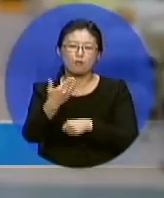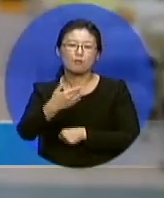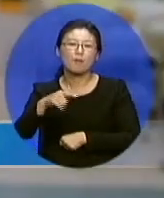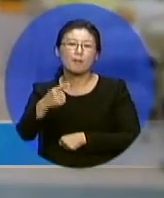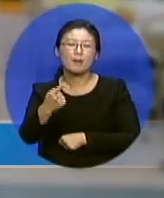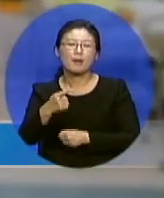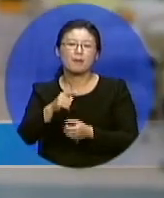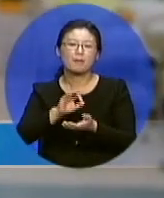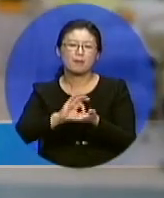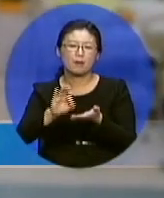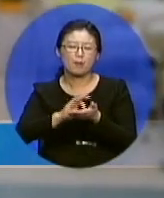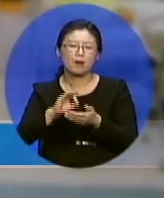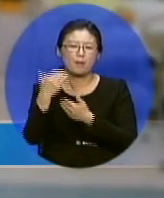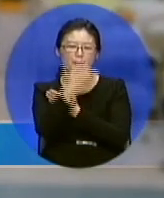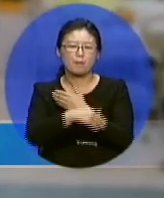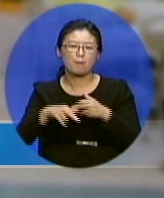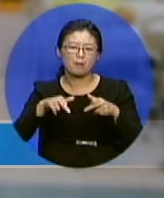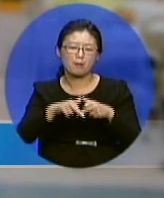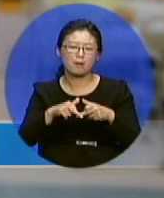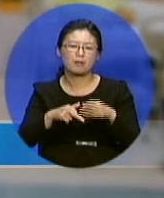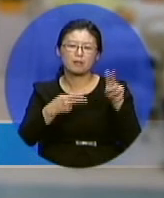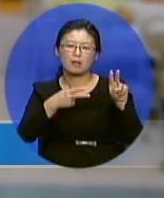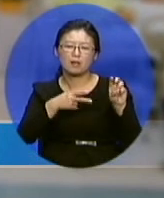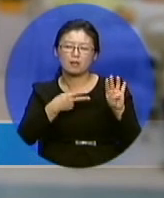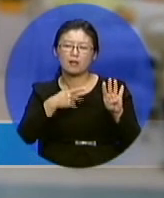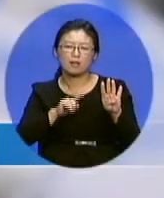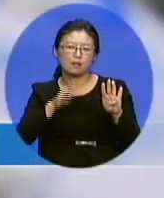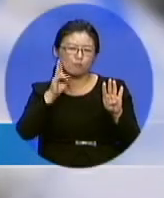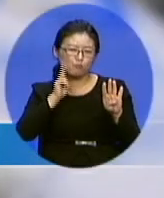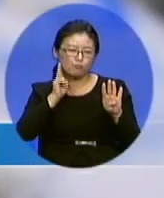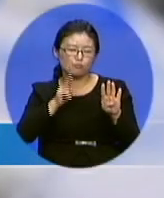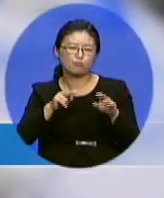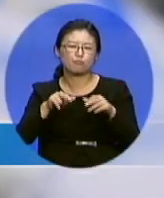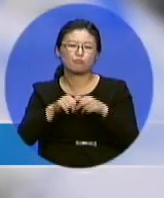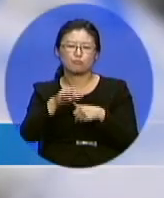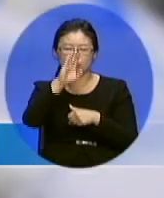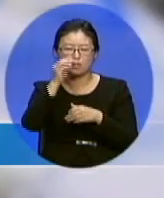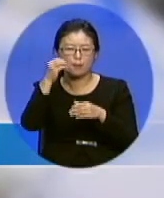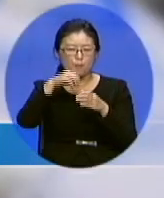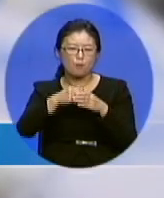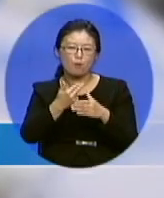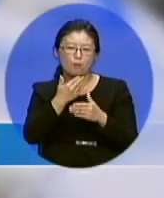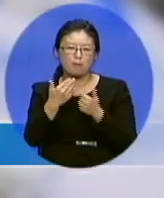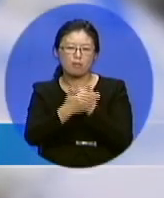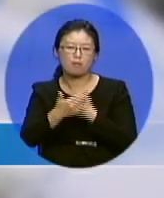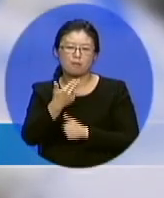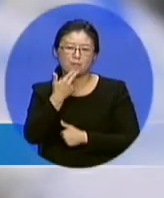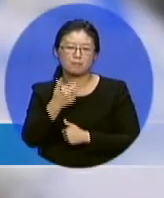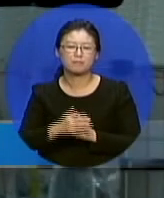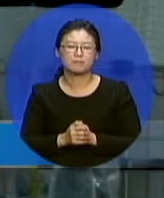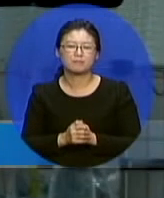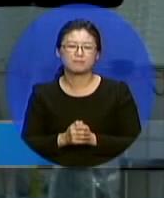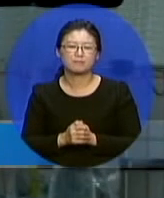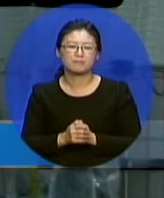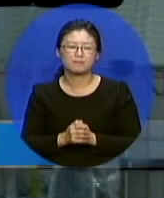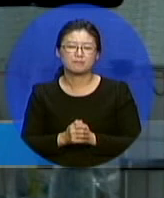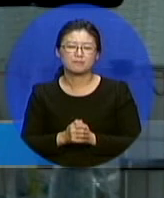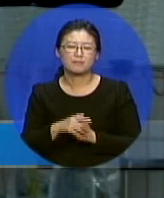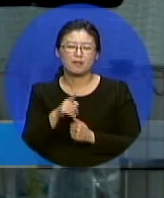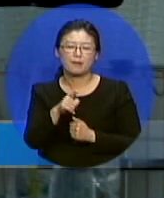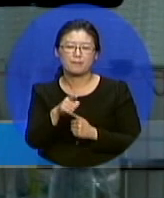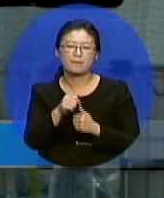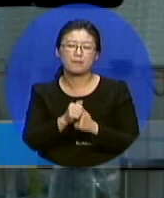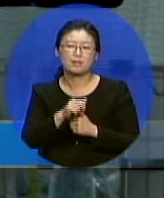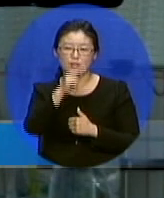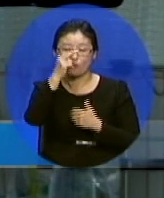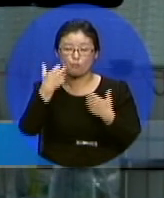드는 전신장애의 경우도 4대 중증 질환에 해당되지 않아 혜택을 받지 못하는 것으로 드러났습니다. 최 의원은 결국